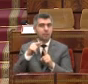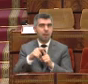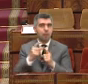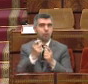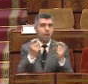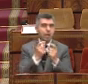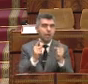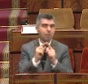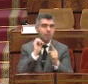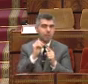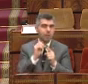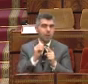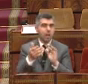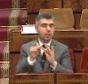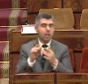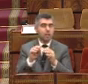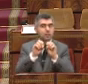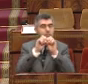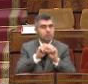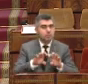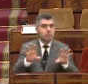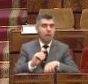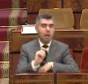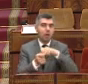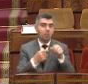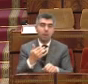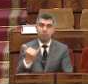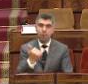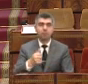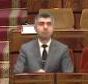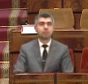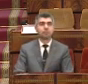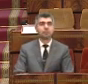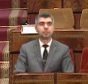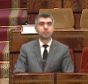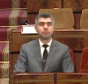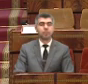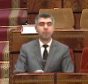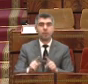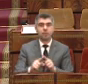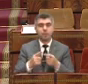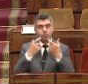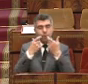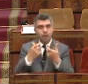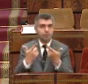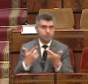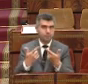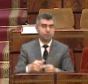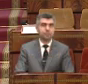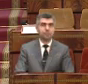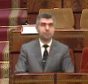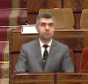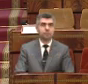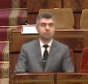تستجيب لانها تدخل الانترنت في بعض الاماكن. لكن الملاحظ كذلك السيد الوزير هو انه في بعض ما